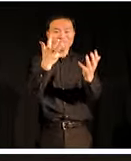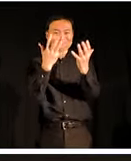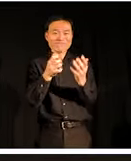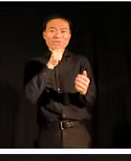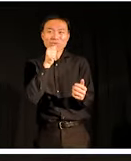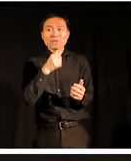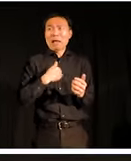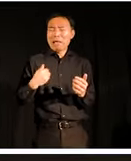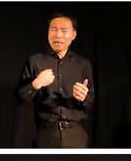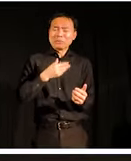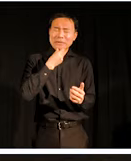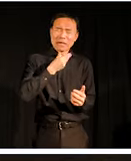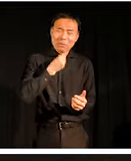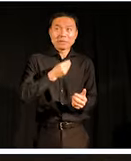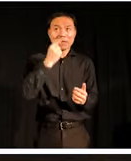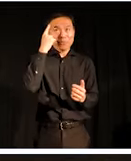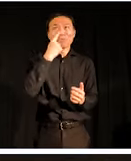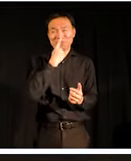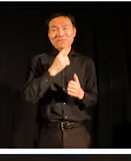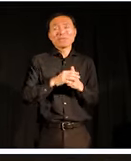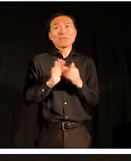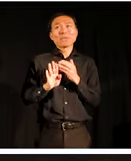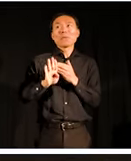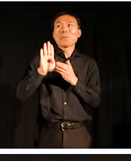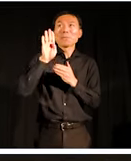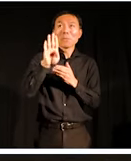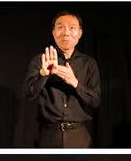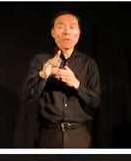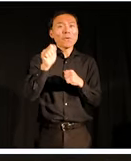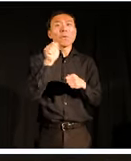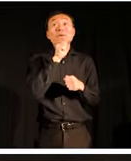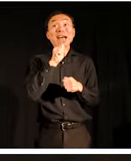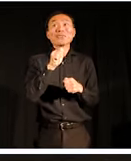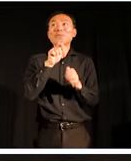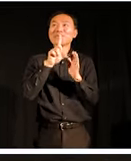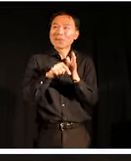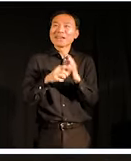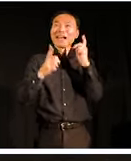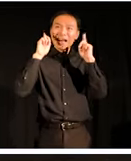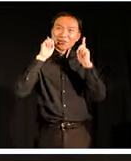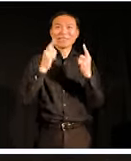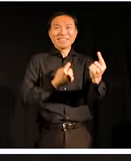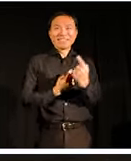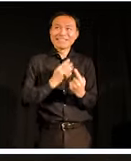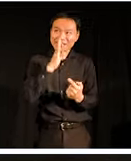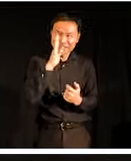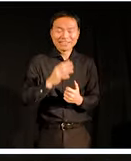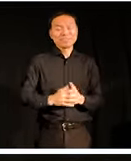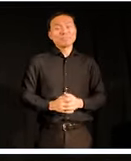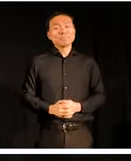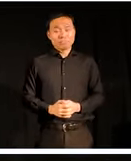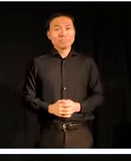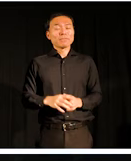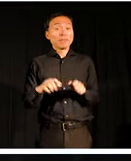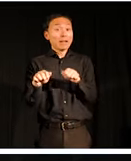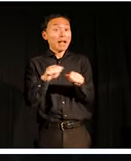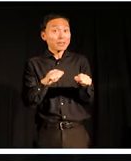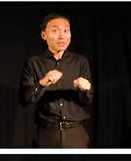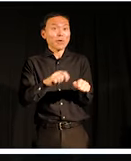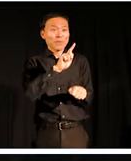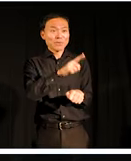だからま今後もあのどっかでねあのコンサートあった是非遊びに来てくださいはいはいえ活動についてはそれぞれ